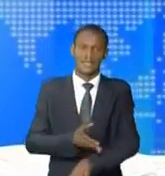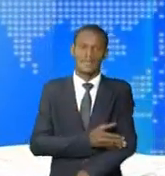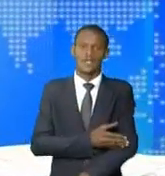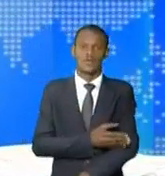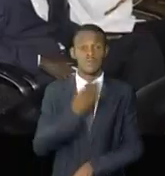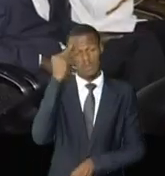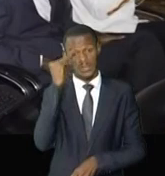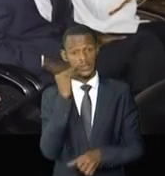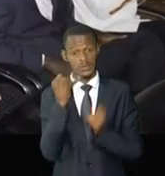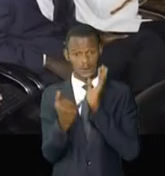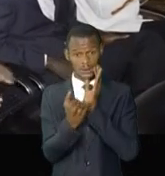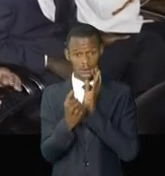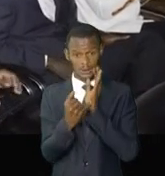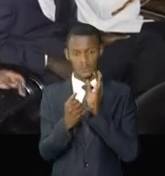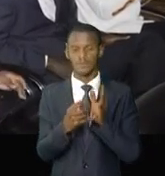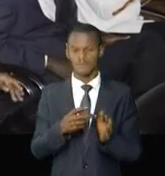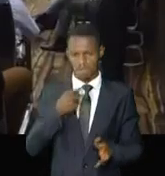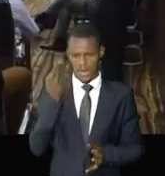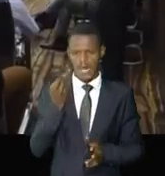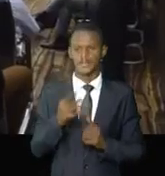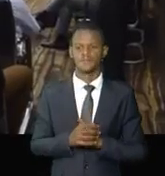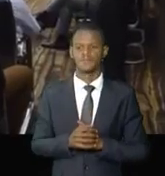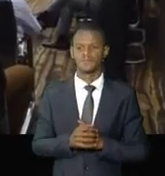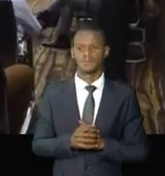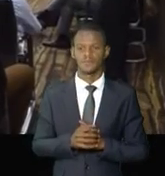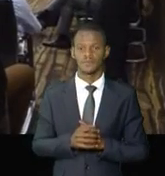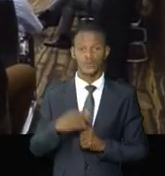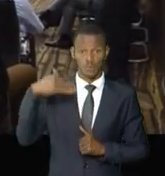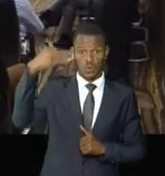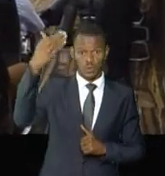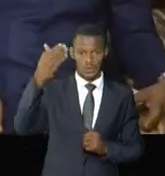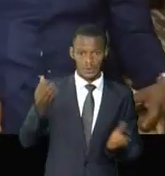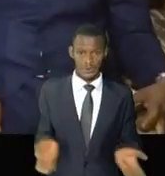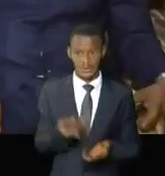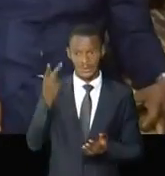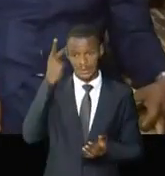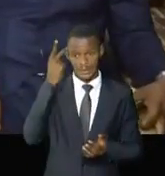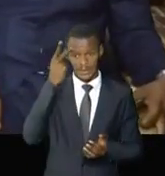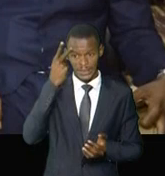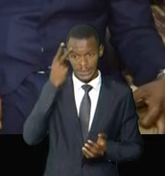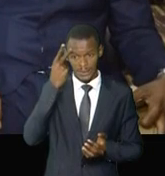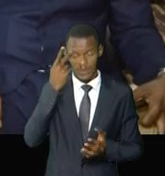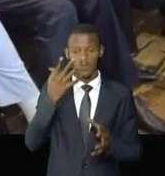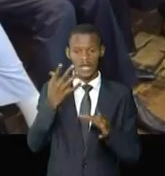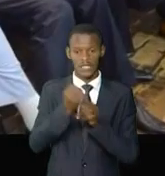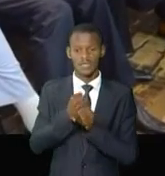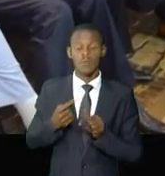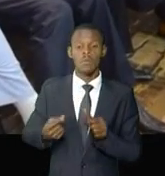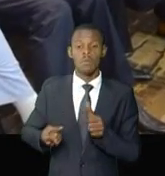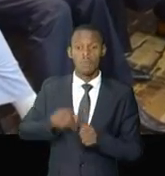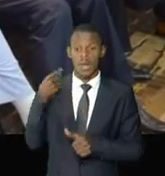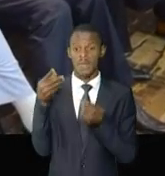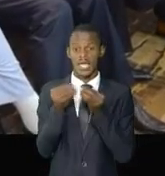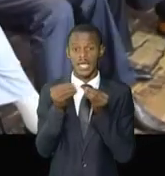dit Betty Amani. Kinshasa va accueillir pendant 3 jours la première édition du Salon international de l'industrie et de